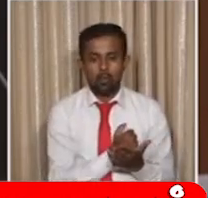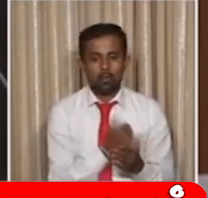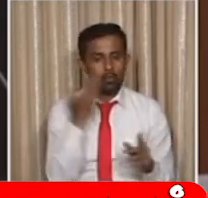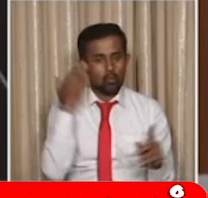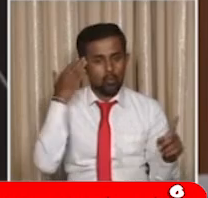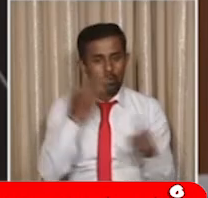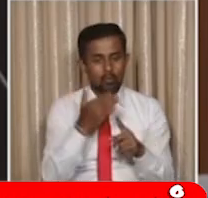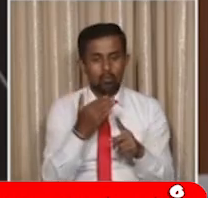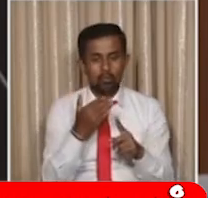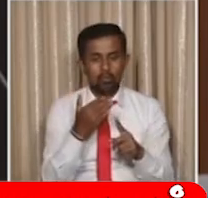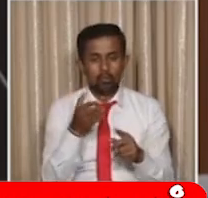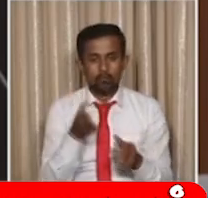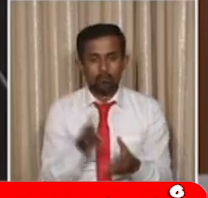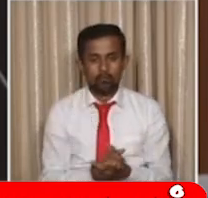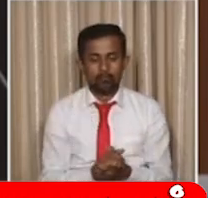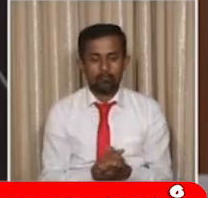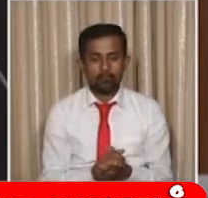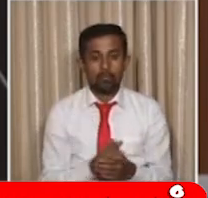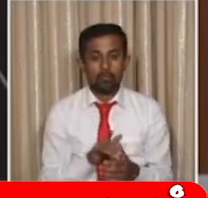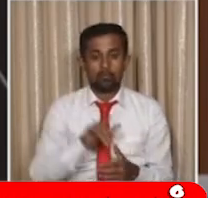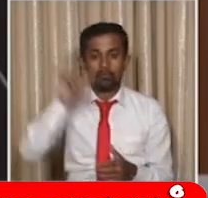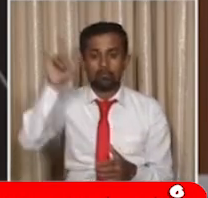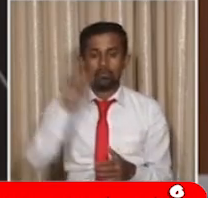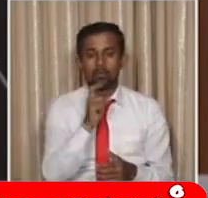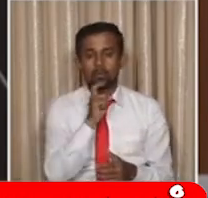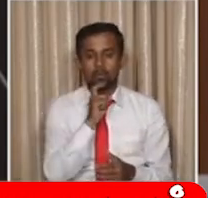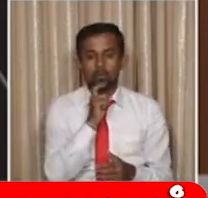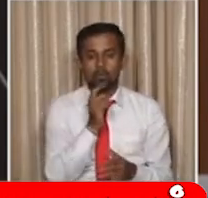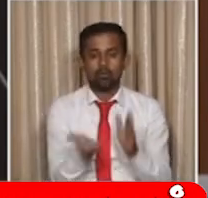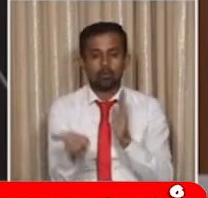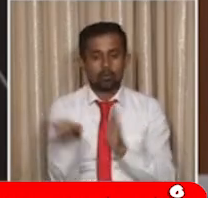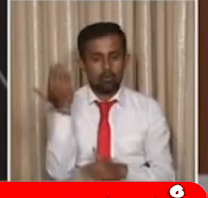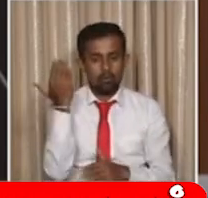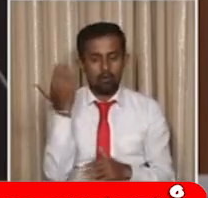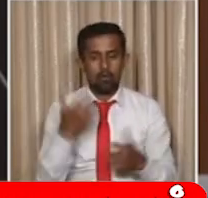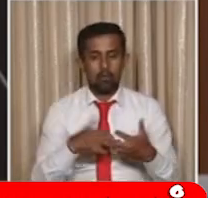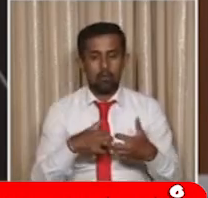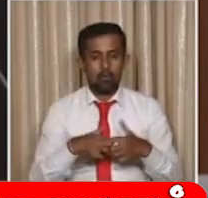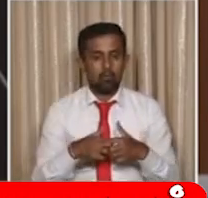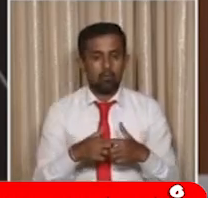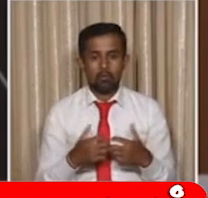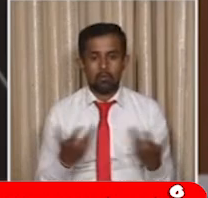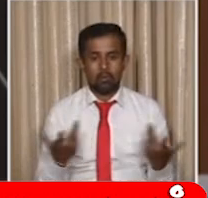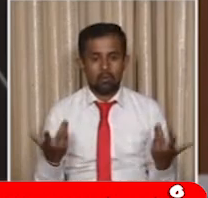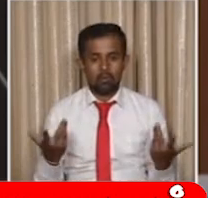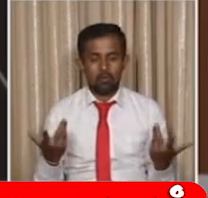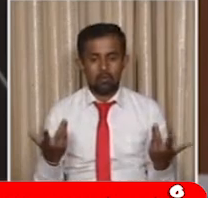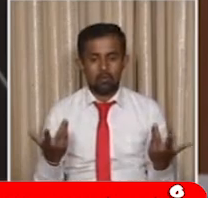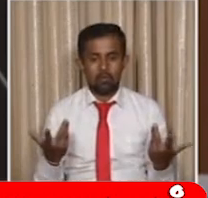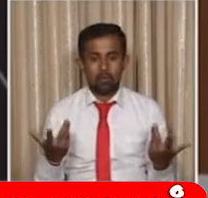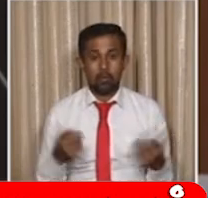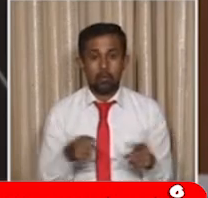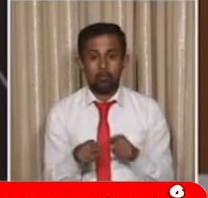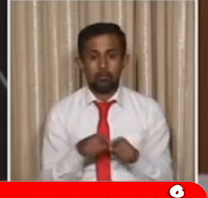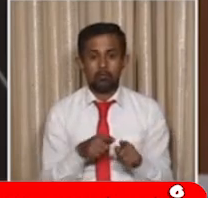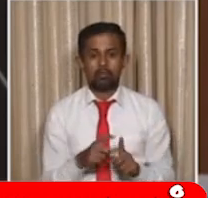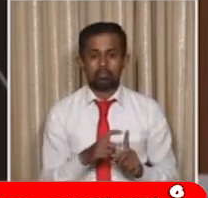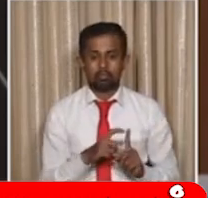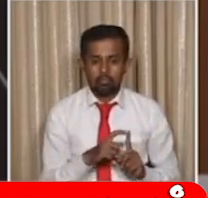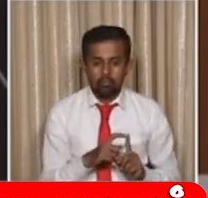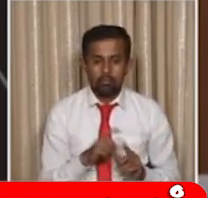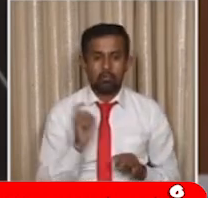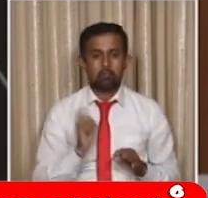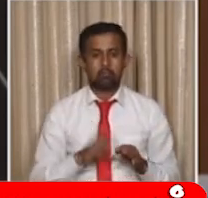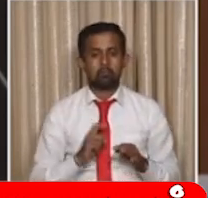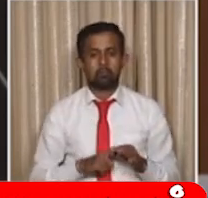to a foreign court. But in a very serious matter, where the victims of injustice after